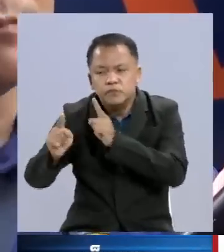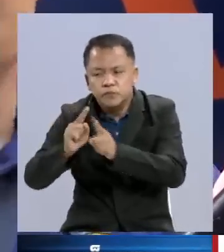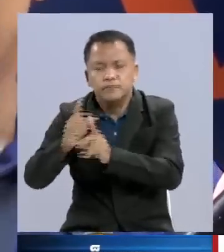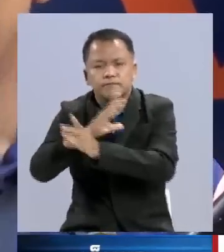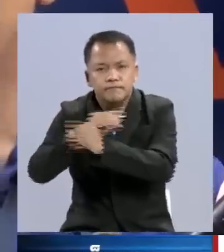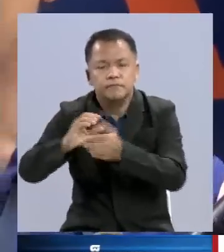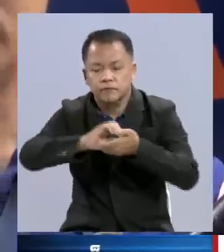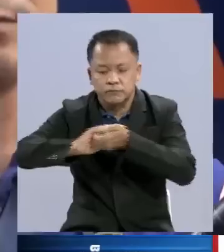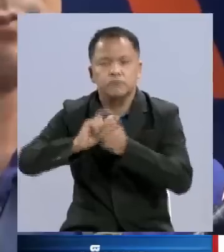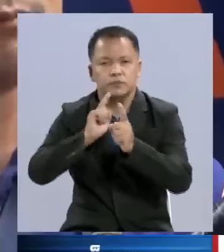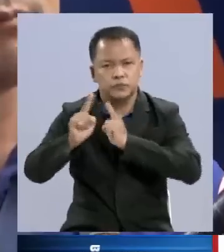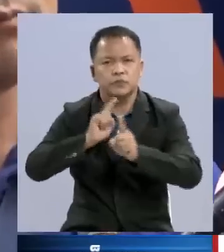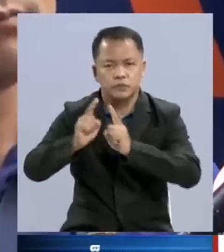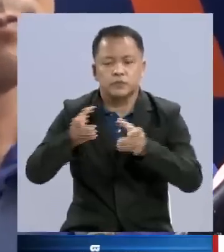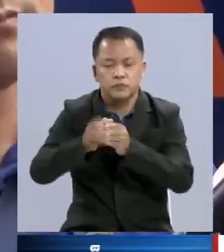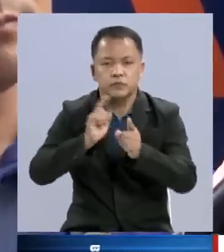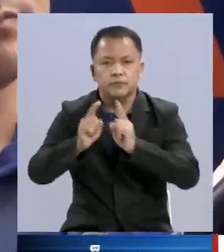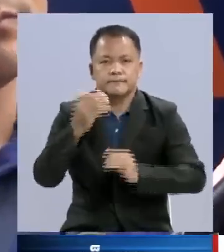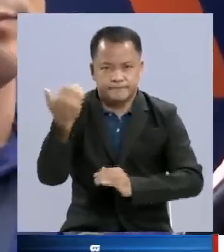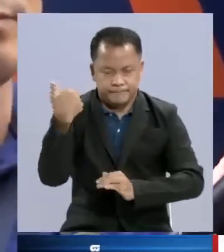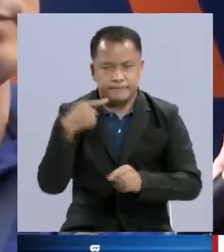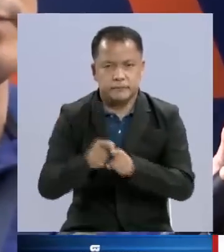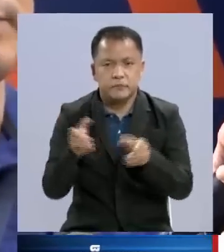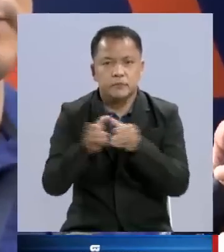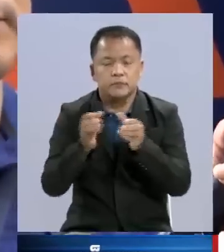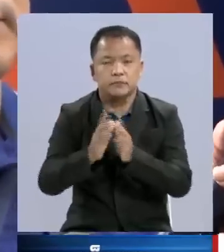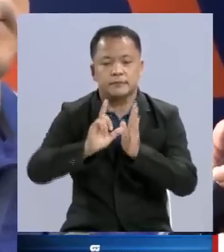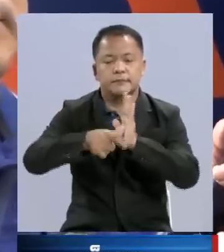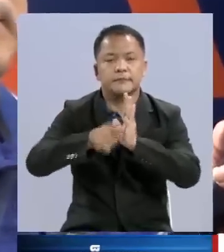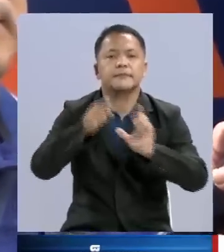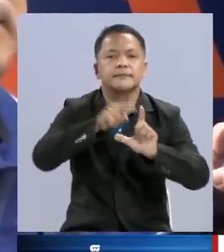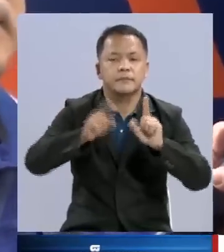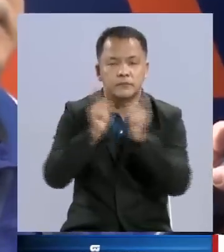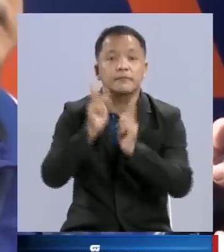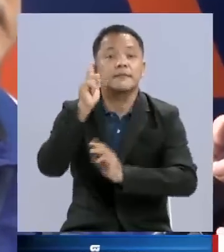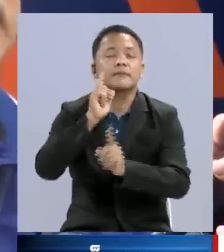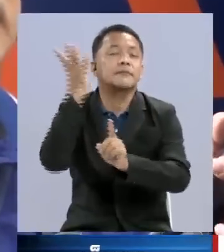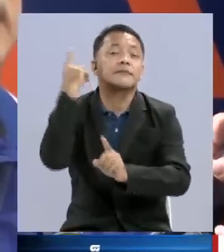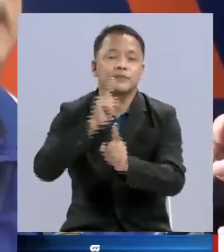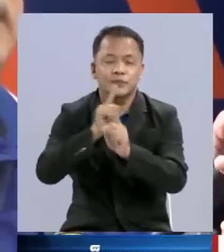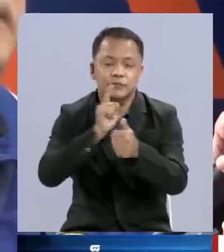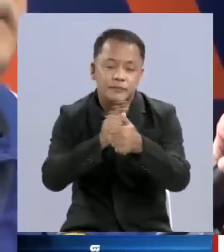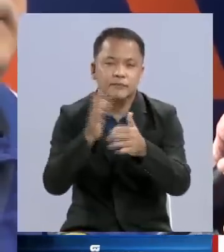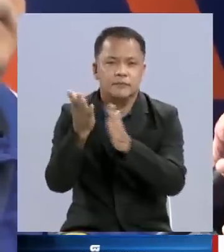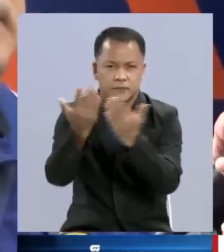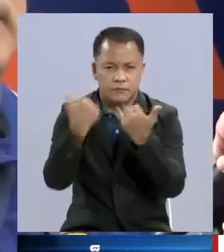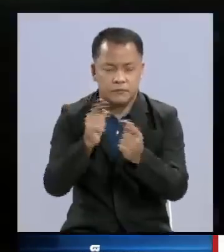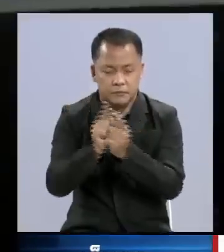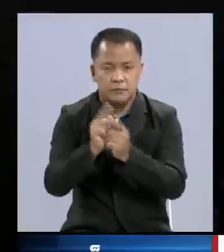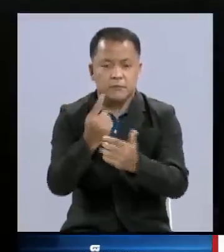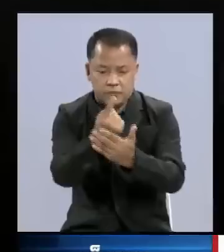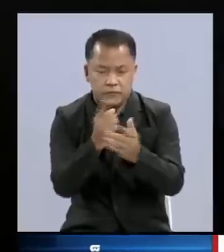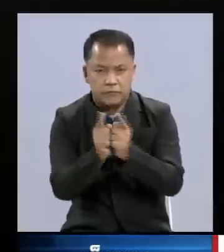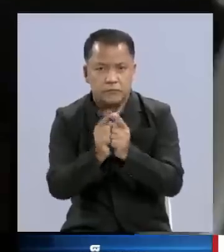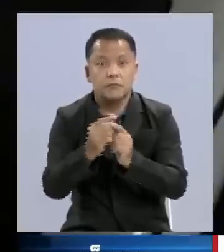ที่มีทีมเขาไปพูดคุยเจรจากันนะครับอันนี้ก็คือในมุมของคุณชัยธวัฒน์ที่เจอกับนักข่าวก่อนเมื่อวานนี ้ ขณะเดียวกันก็ต้องเจอเจ้าตัวเหมือนกัน